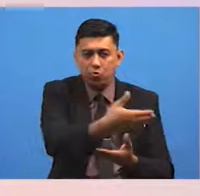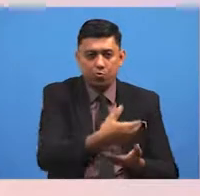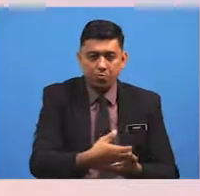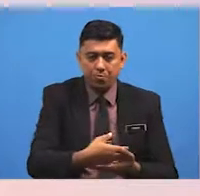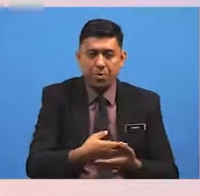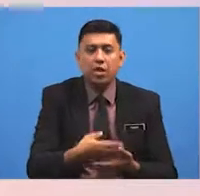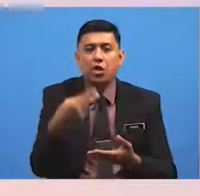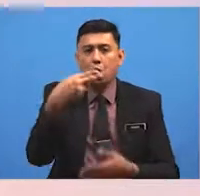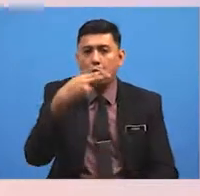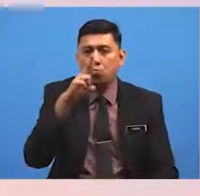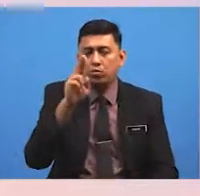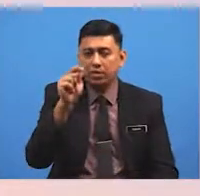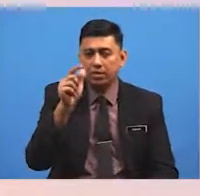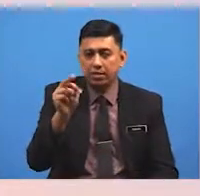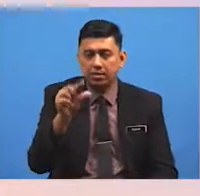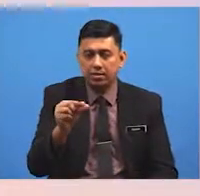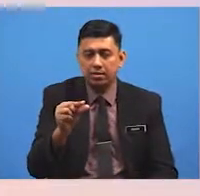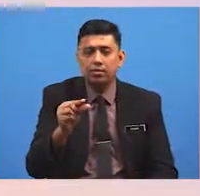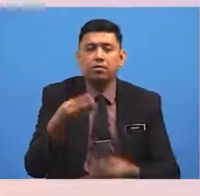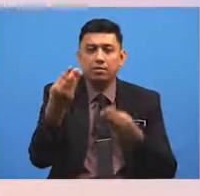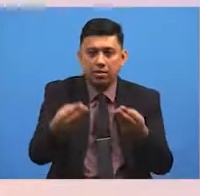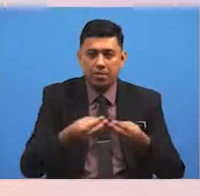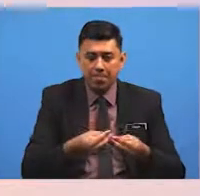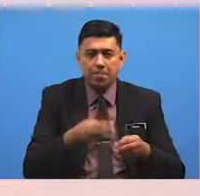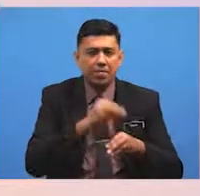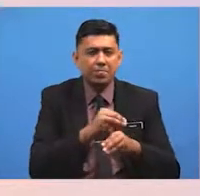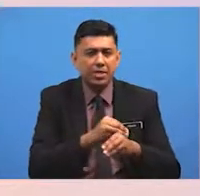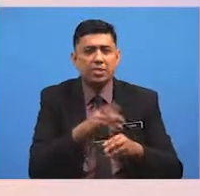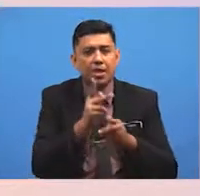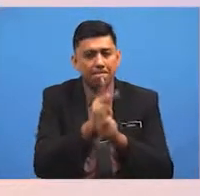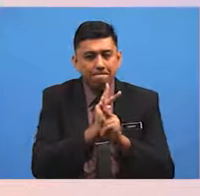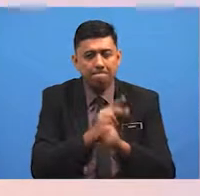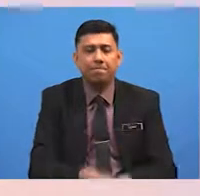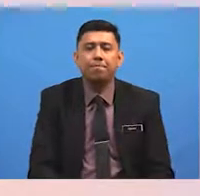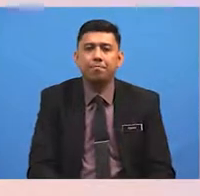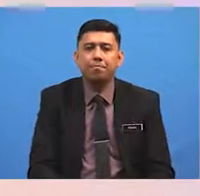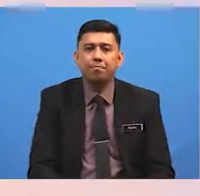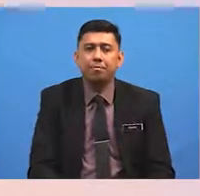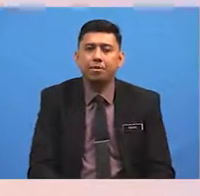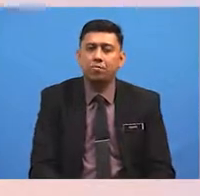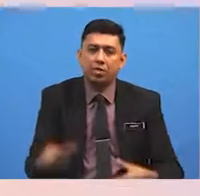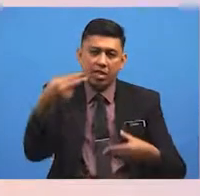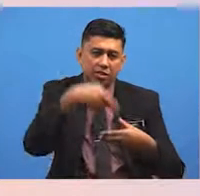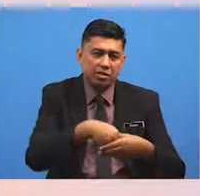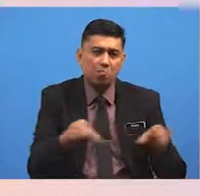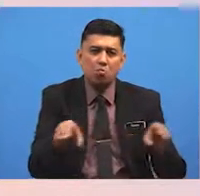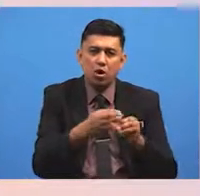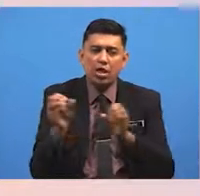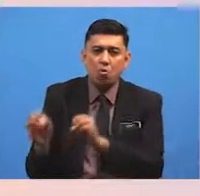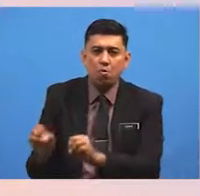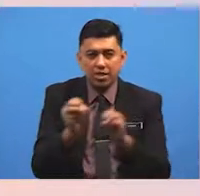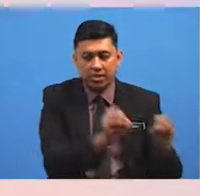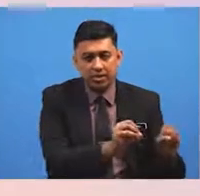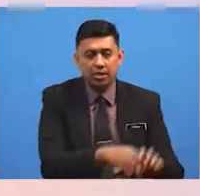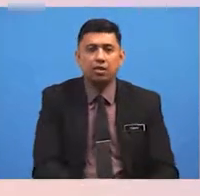Eko mendoktrin penerimaan masuk pinjaman dan hasil bukan operasi seperti